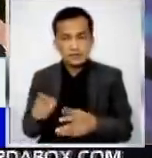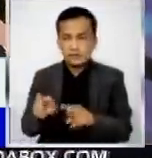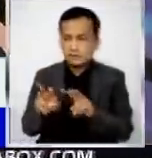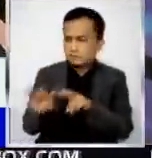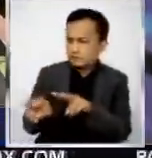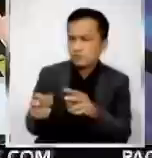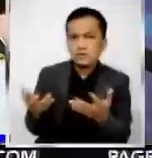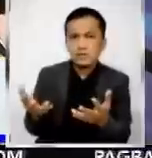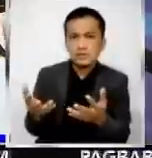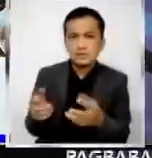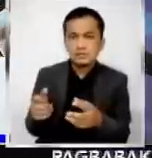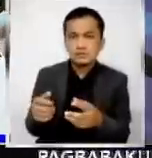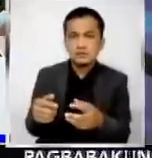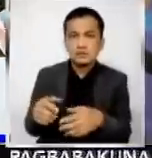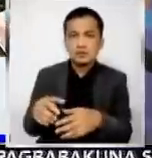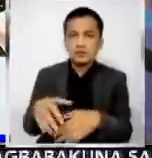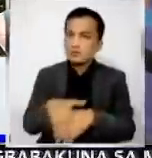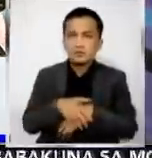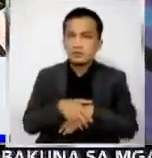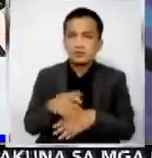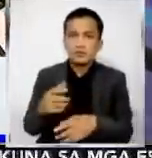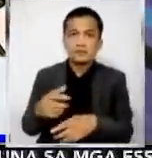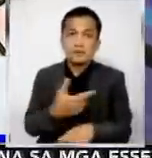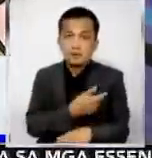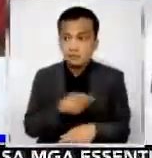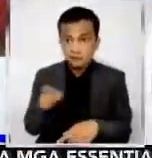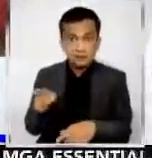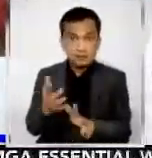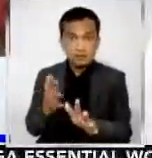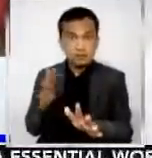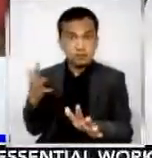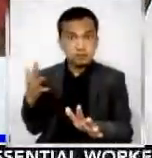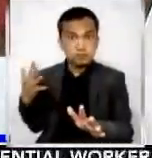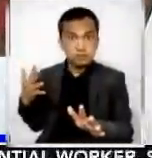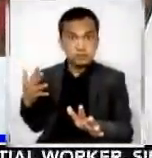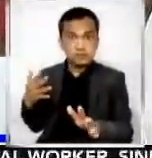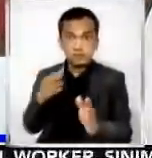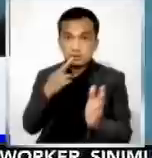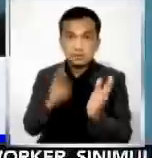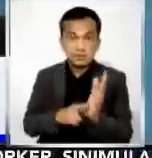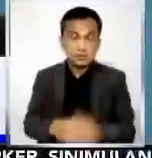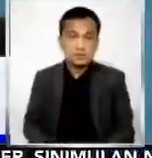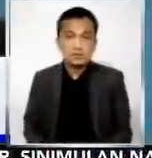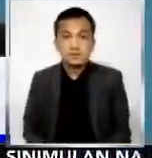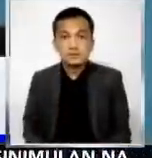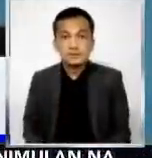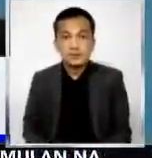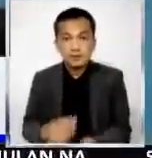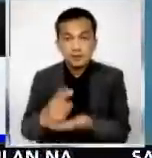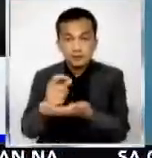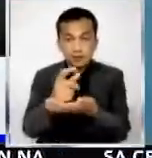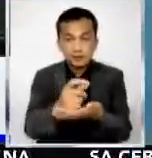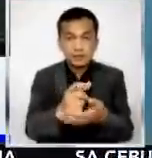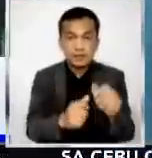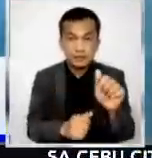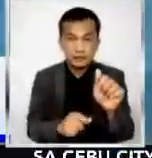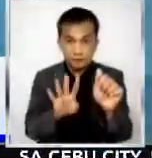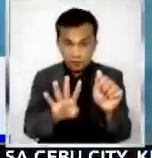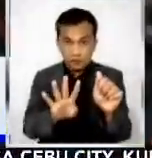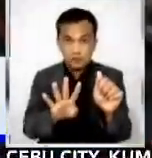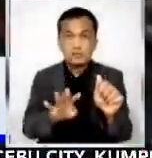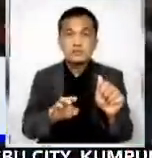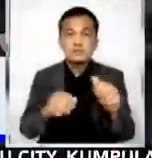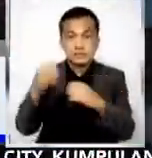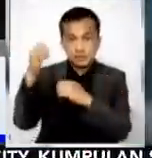hesitant magpabakuna. In fact, nakapila nga sila to register. Sa pagbabakuna ng mga A4, inaasahan ng Mandaluyong